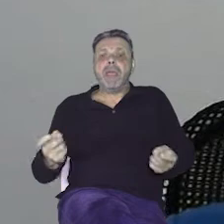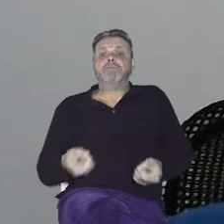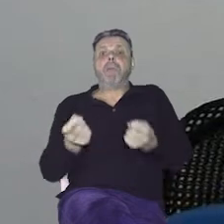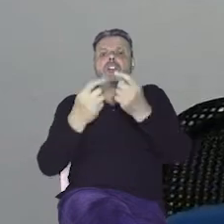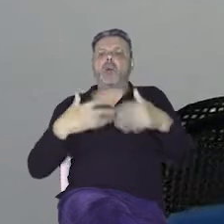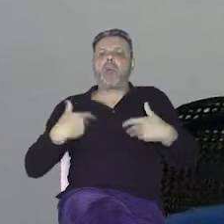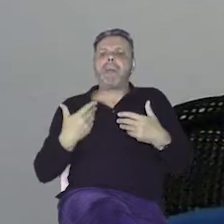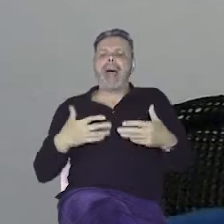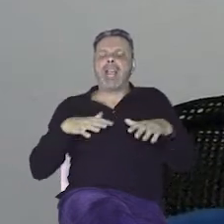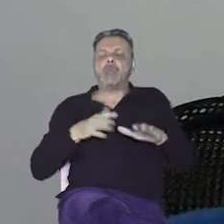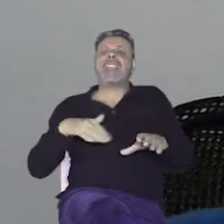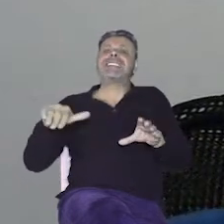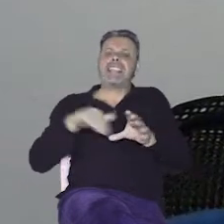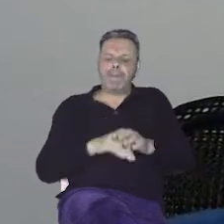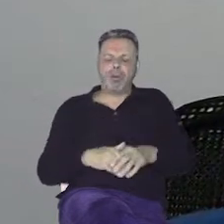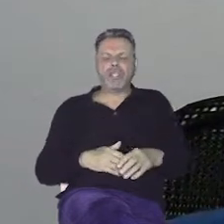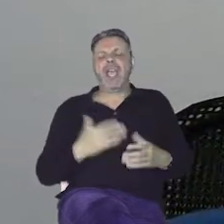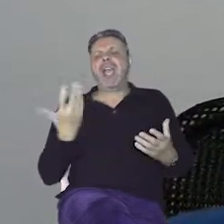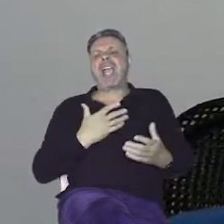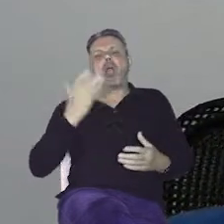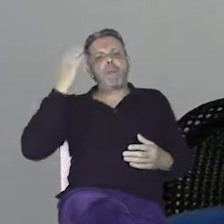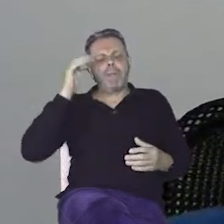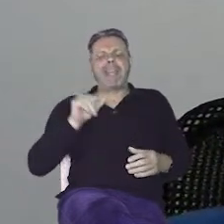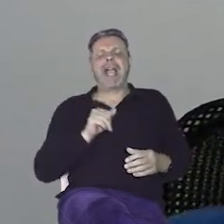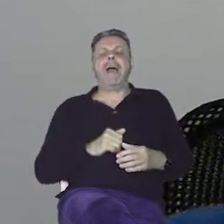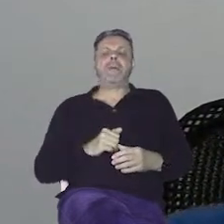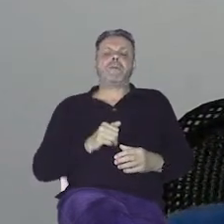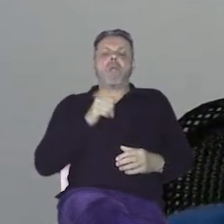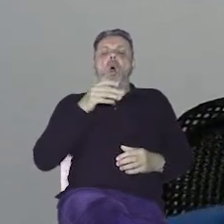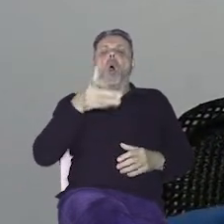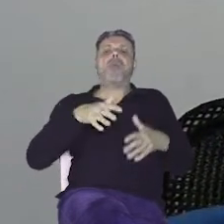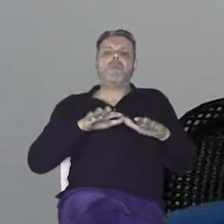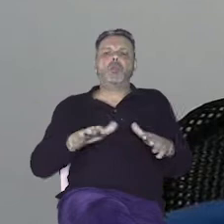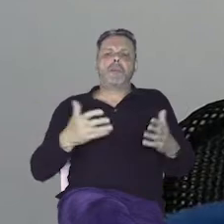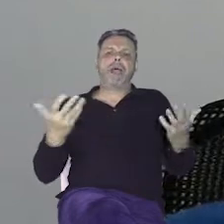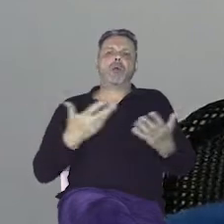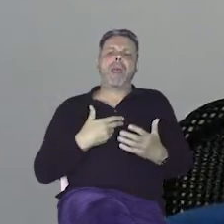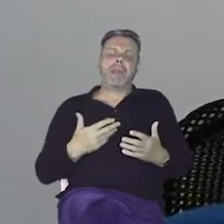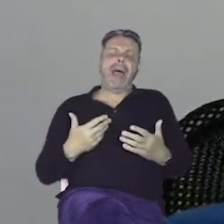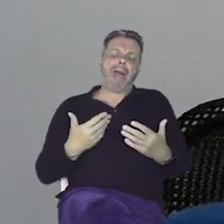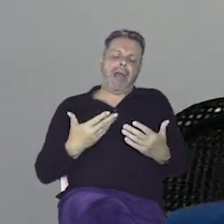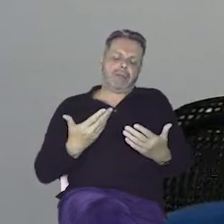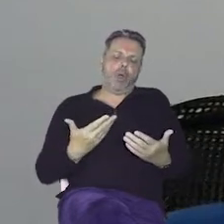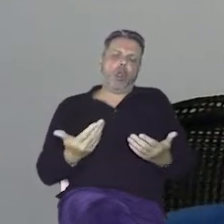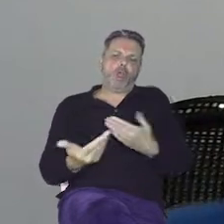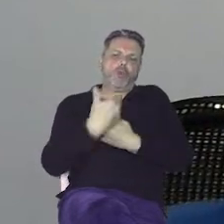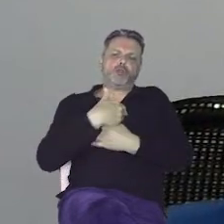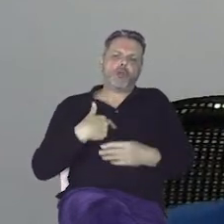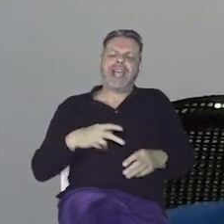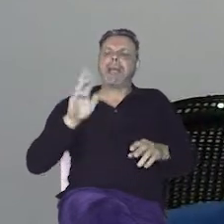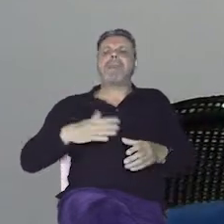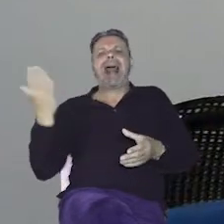u našim ustanovama, kako bi briga i skrb o onim ljudima koje nam povjerite bila adekvatna i